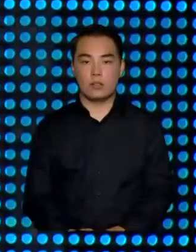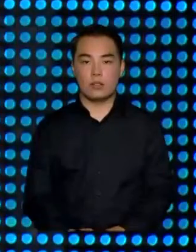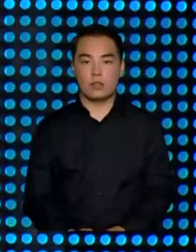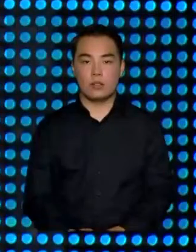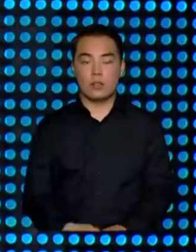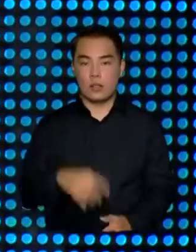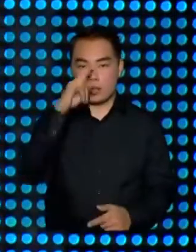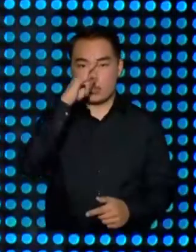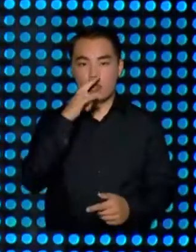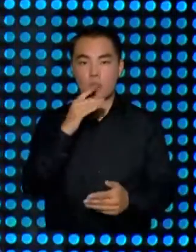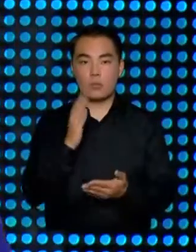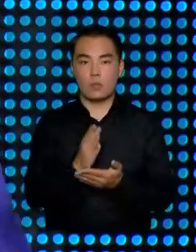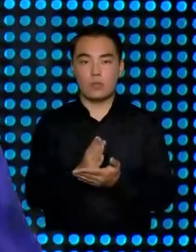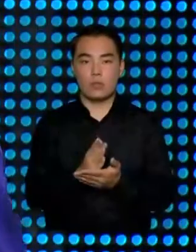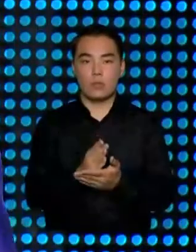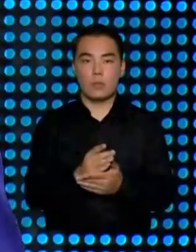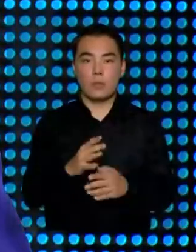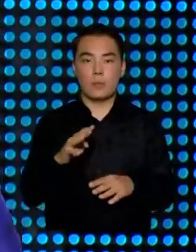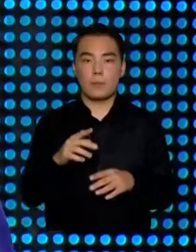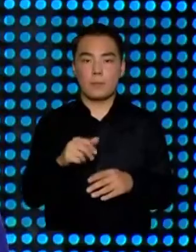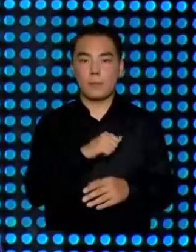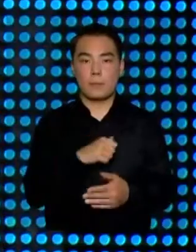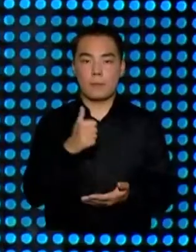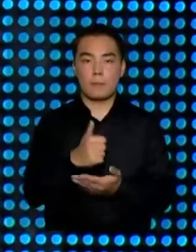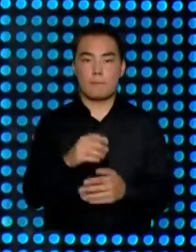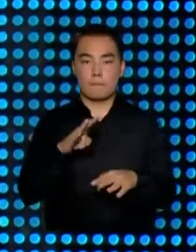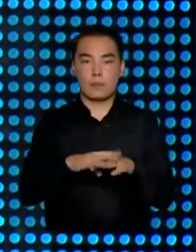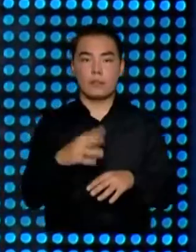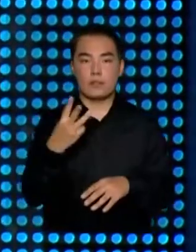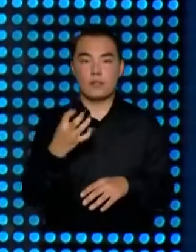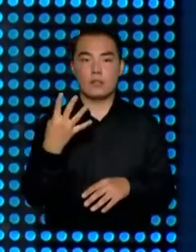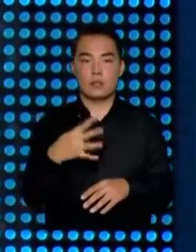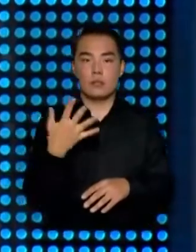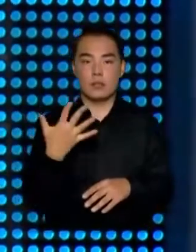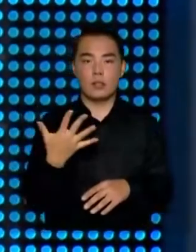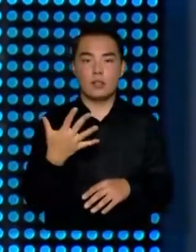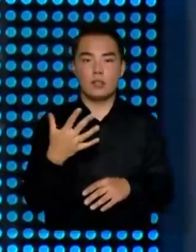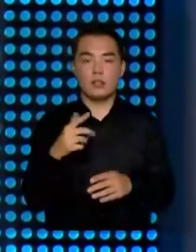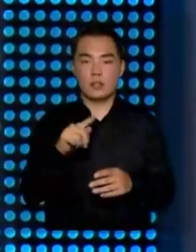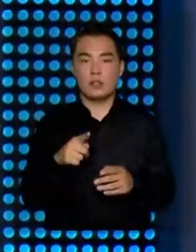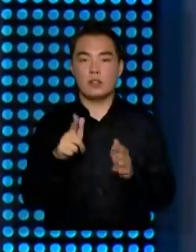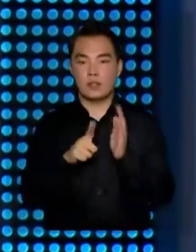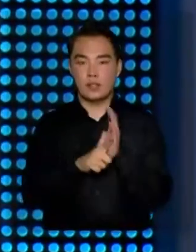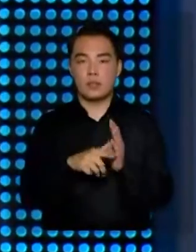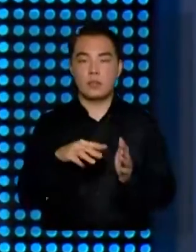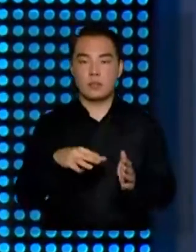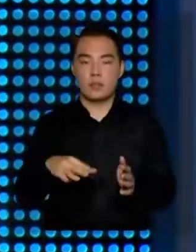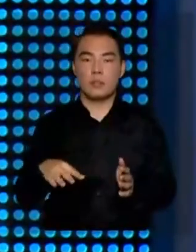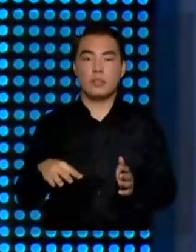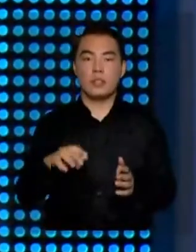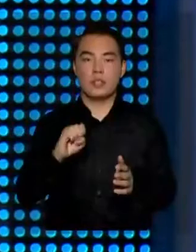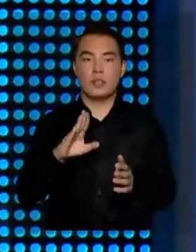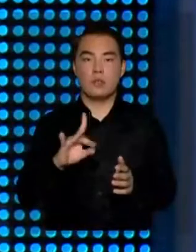Казахстан займет у Международного банка реконструкции и развития 345,7 миллионов евро со